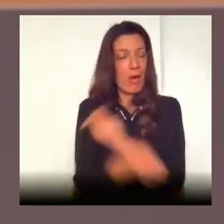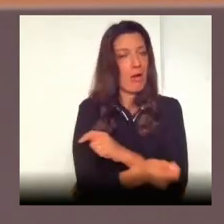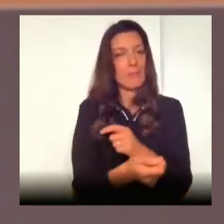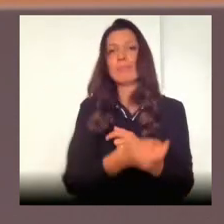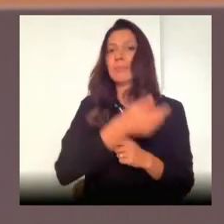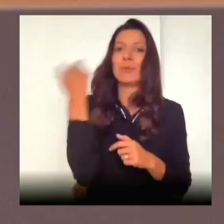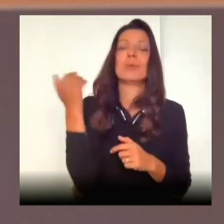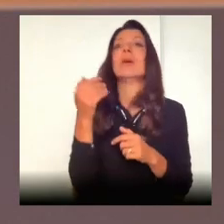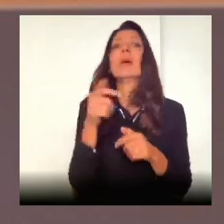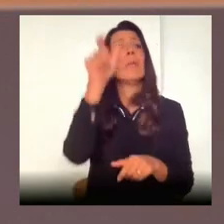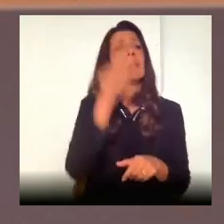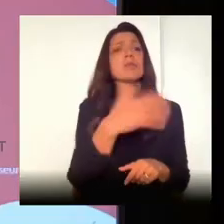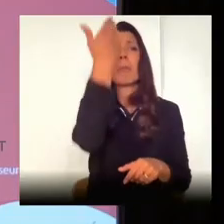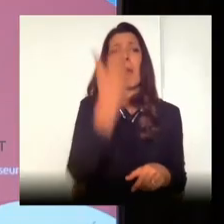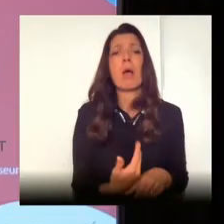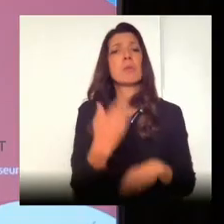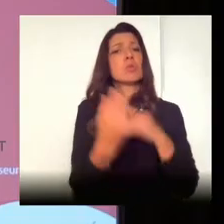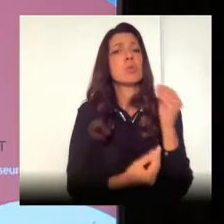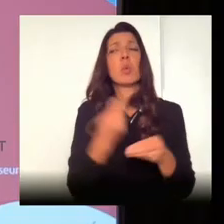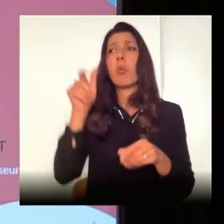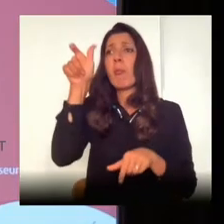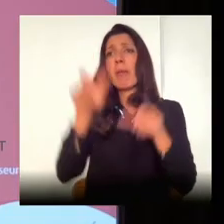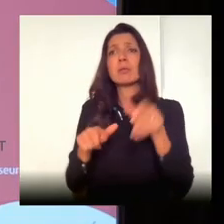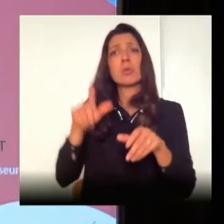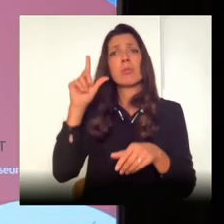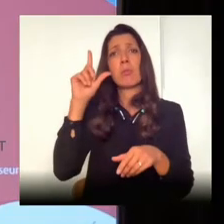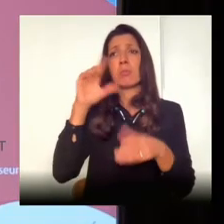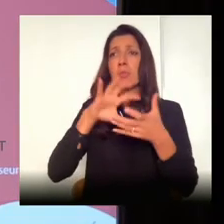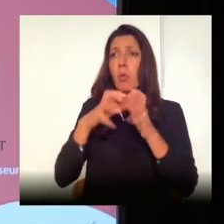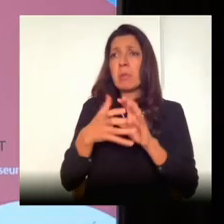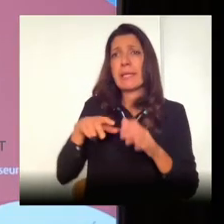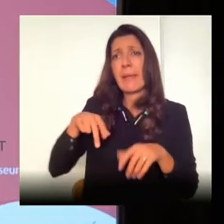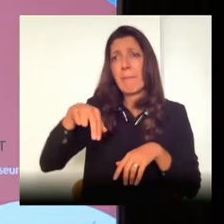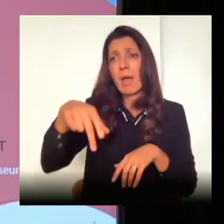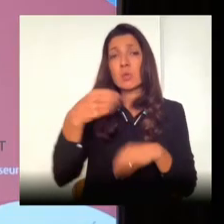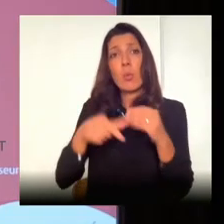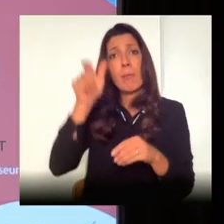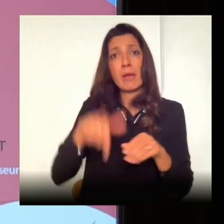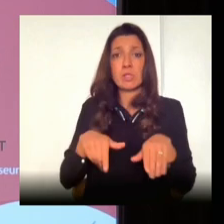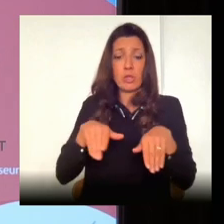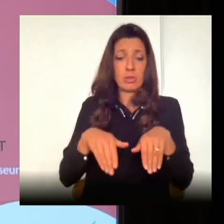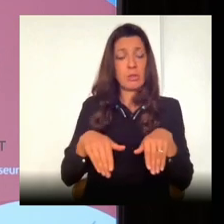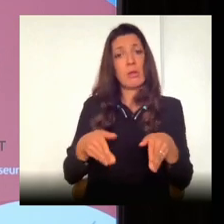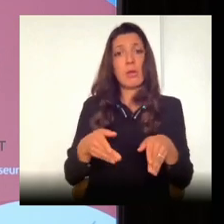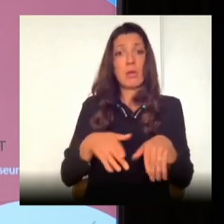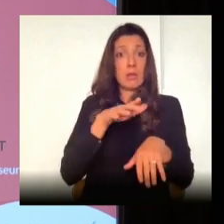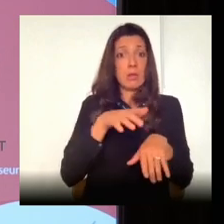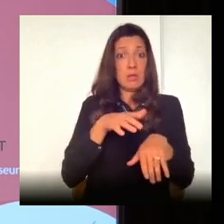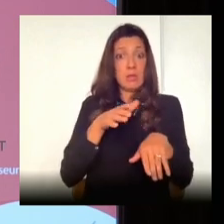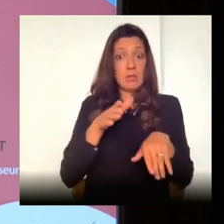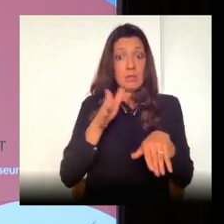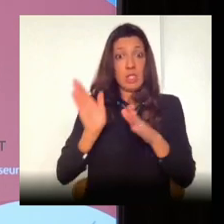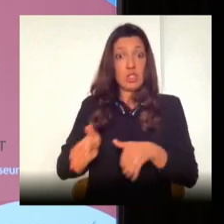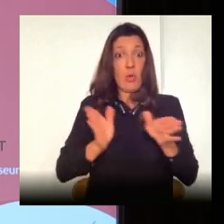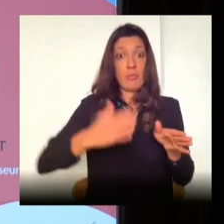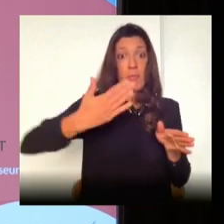ou simplement ayant des difficultés de marche. Pour les gens qui sont amputés, parce que j'ai autour de moi des gens qui sont amputés, qui ne peuvent